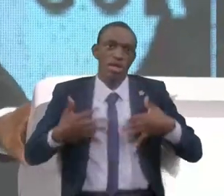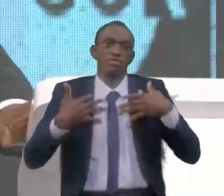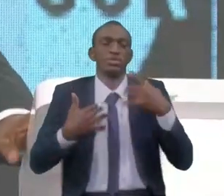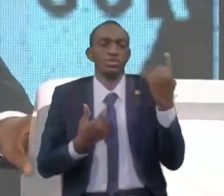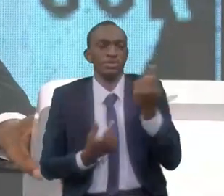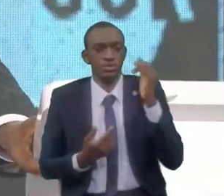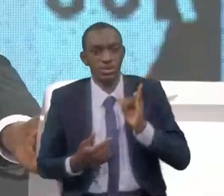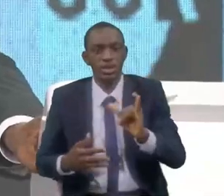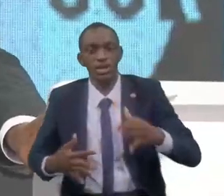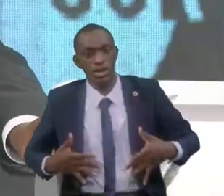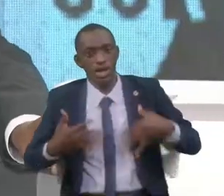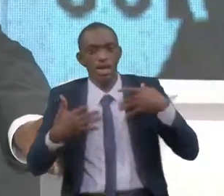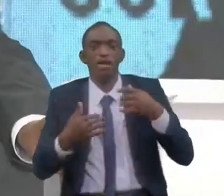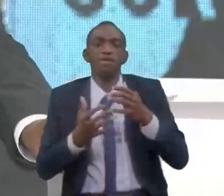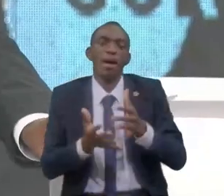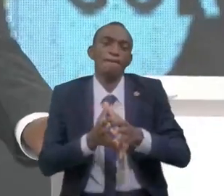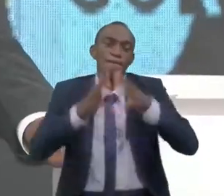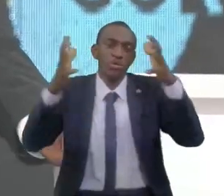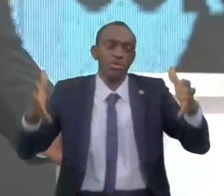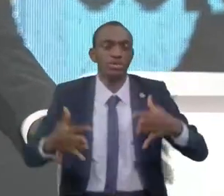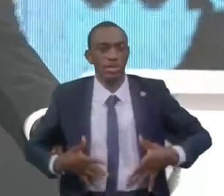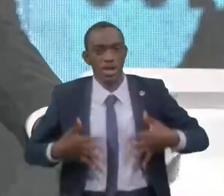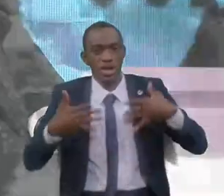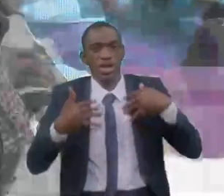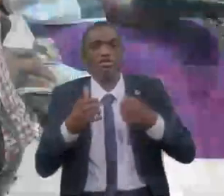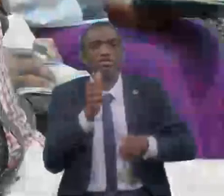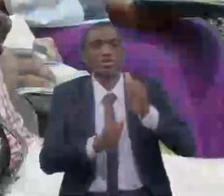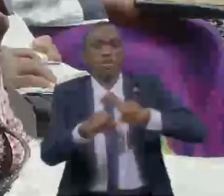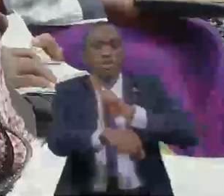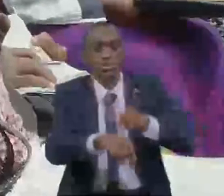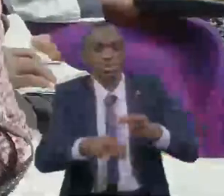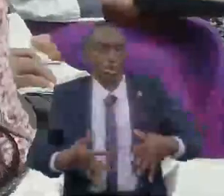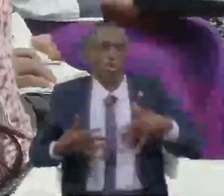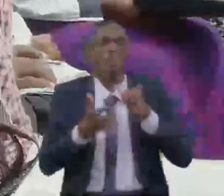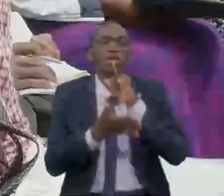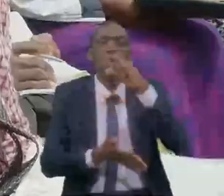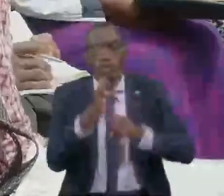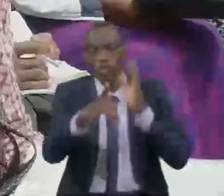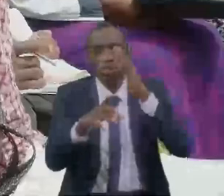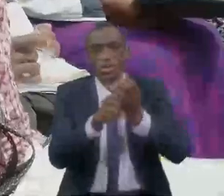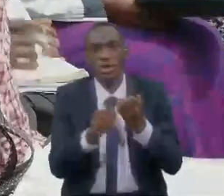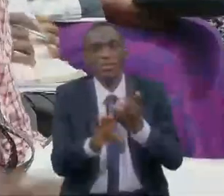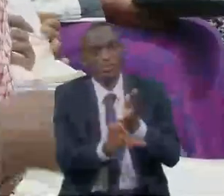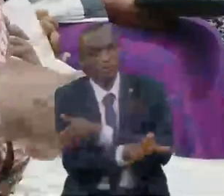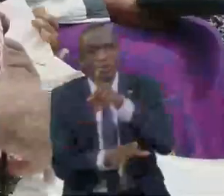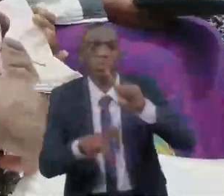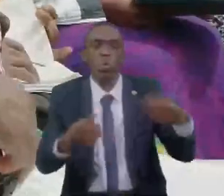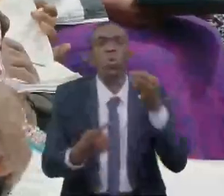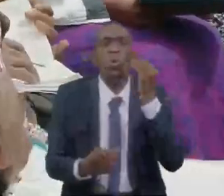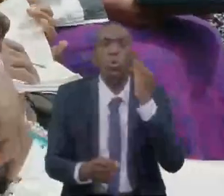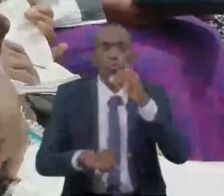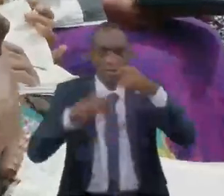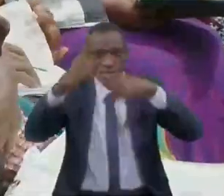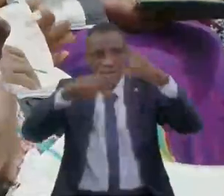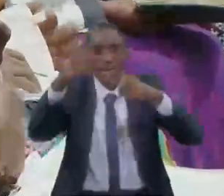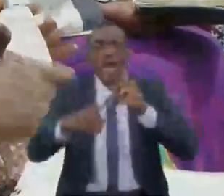vie surnaturelle. C'est ce que tu obtiendras avant de rentrer. Je ne périrai pas.